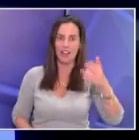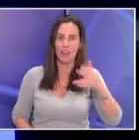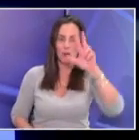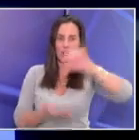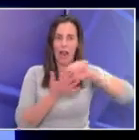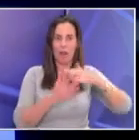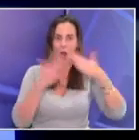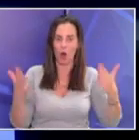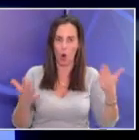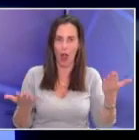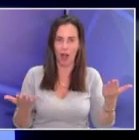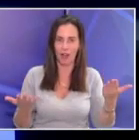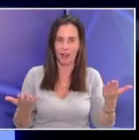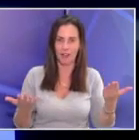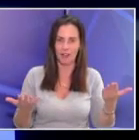הערים הגדולות,